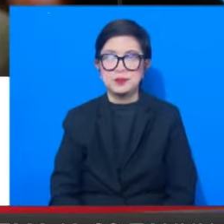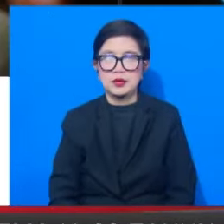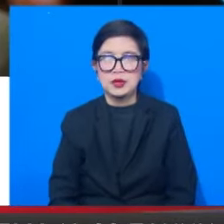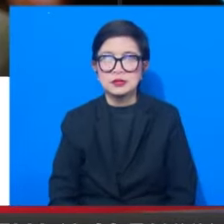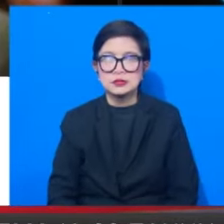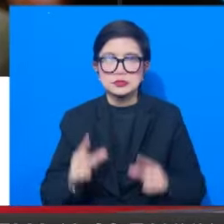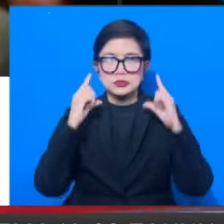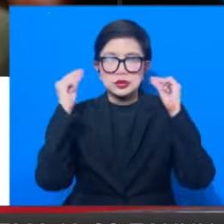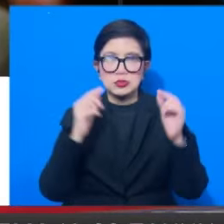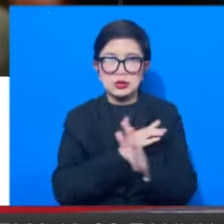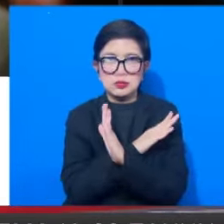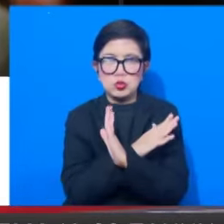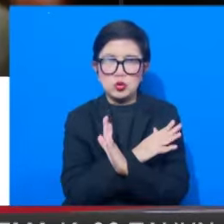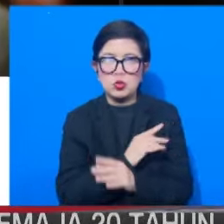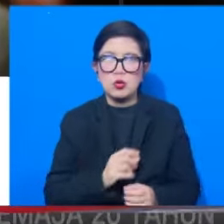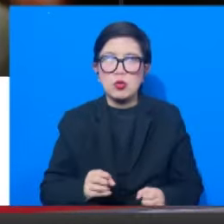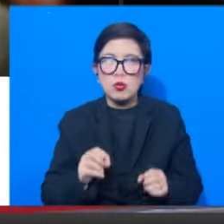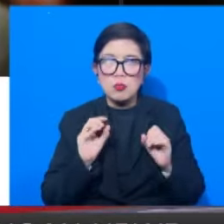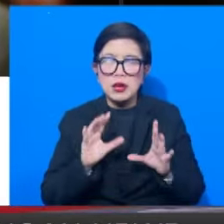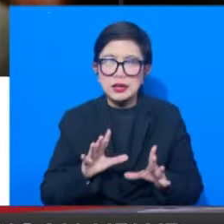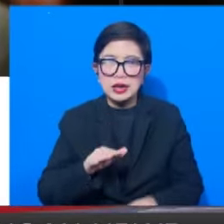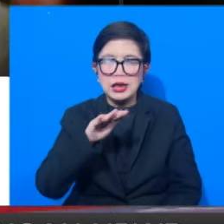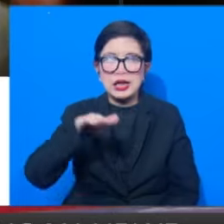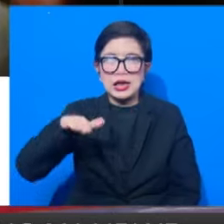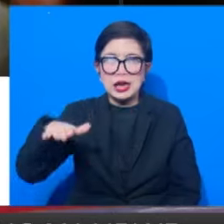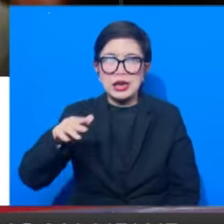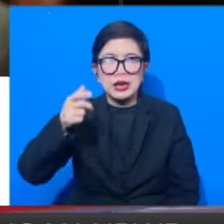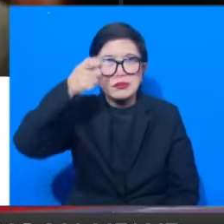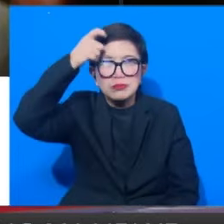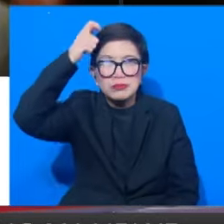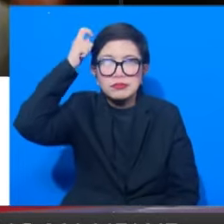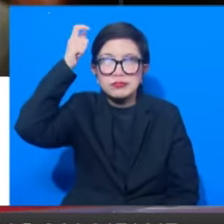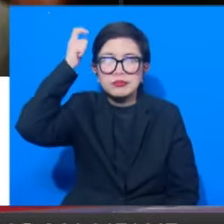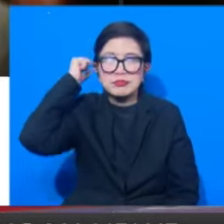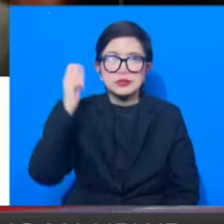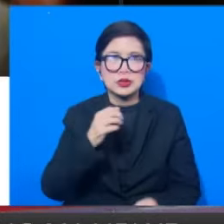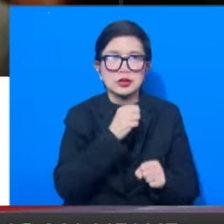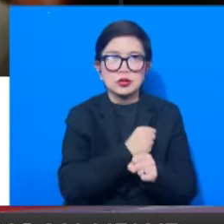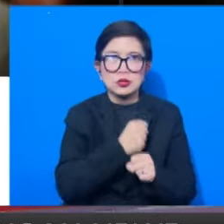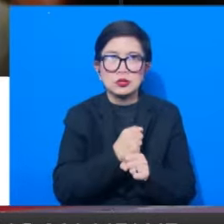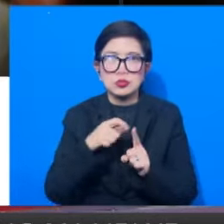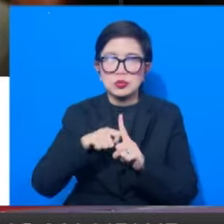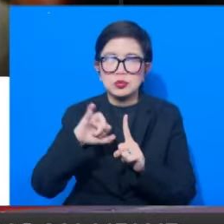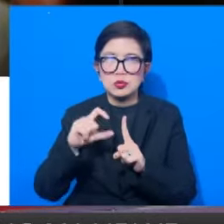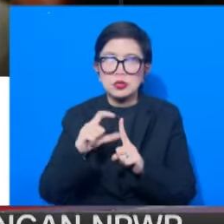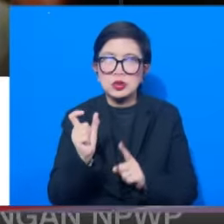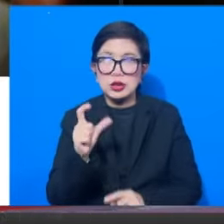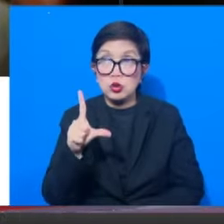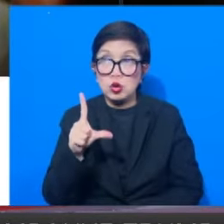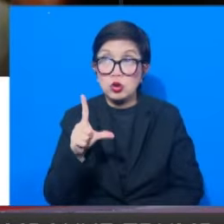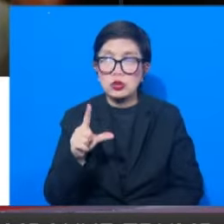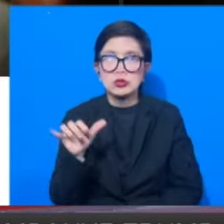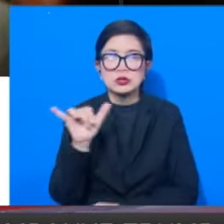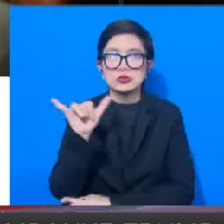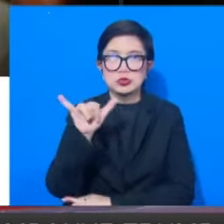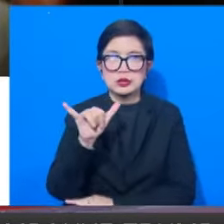sehari bisa melayani puluhan pelanggan yang sebagian besar pelajar. Sementara di Gunung Kidul di Yogyakarta, sebuah jasa pangkas rambut juga